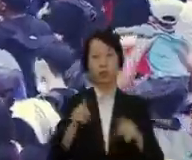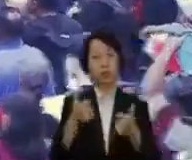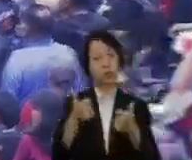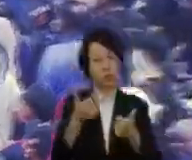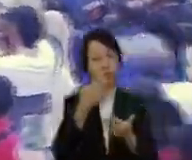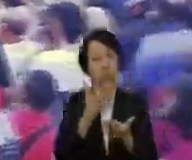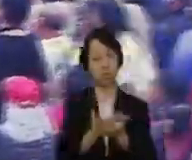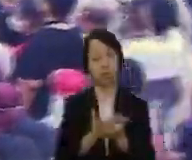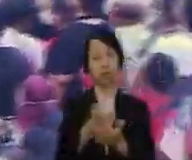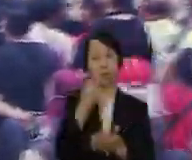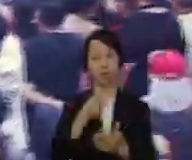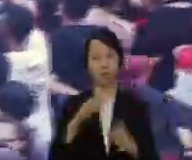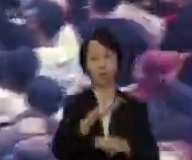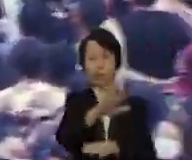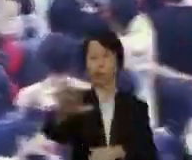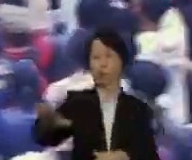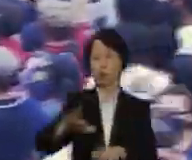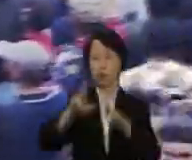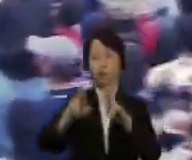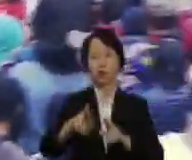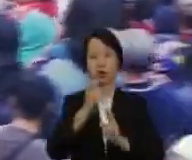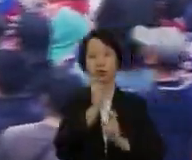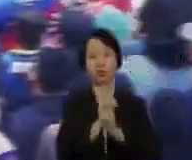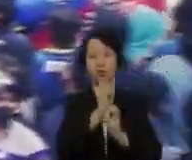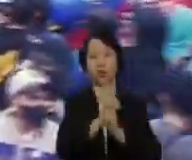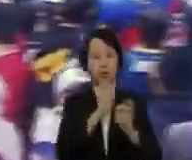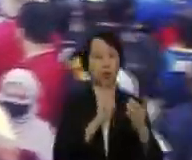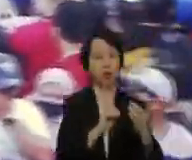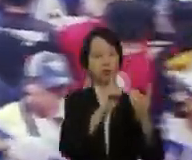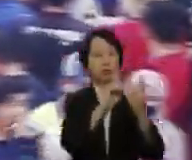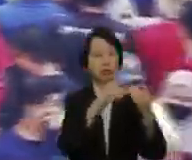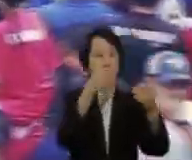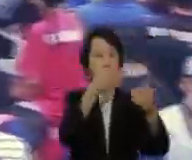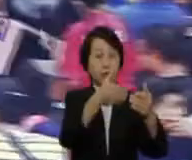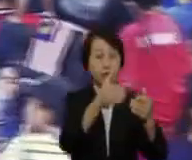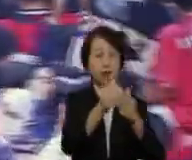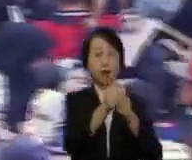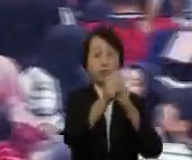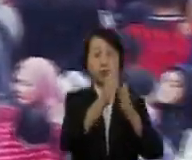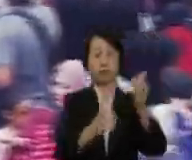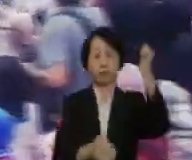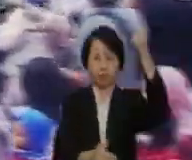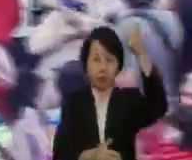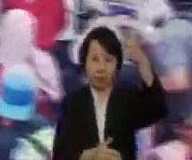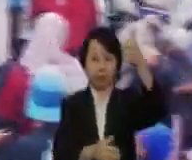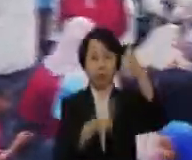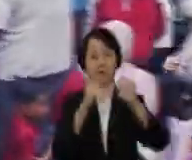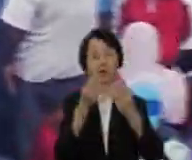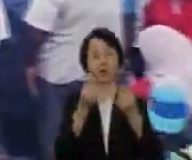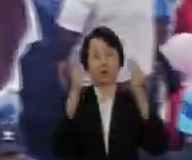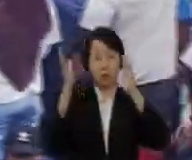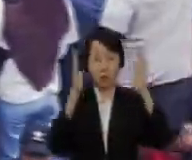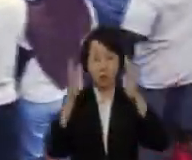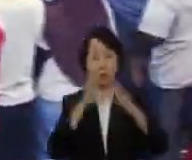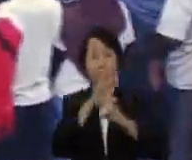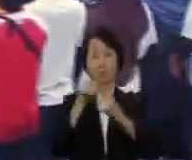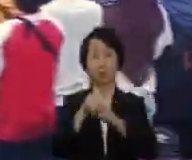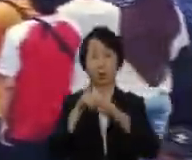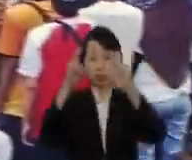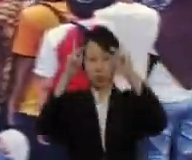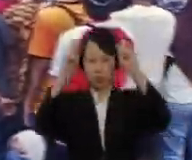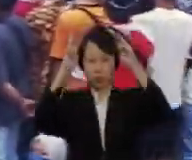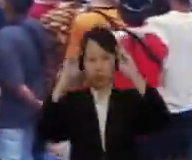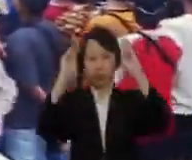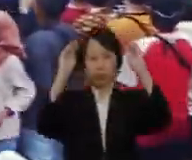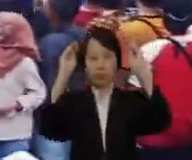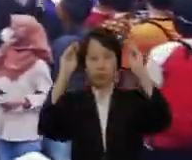keemasan kerana majoriti rakyat sukar ya untuk bertemu secara dekat pemimpin tertinggi tanah air, termasuklah Perdana